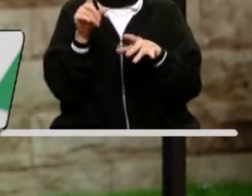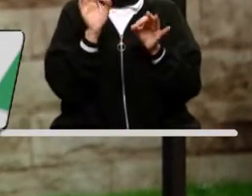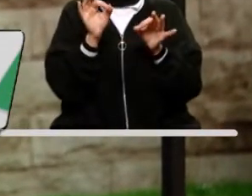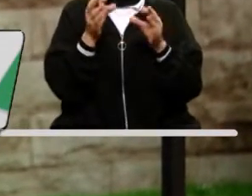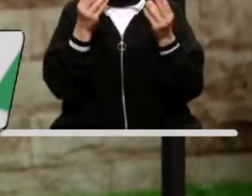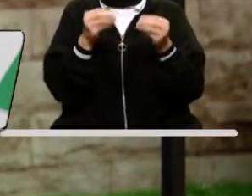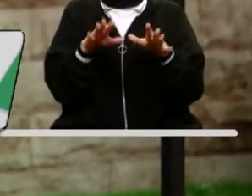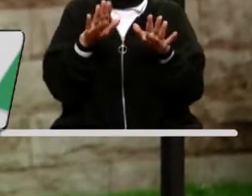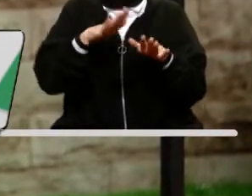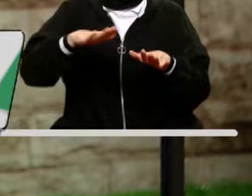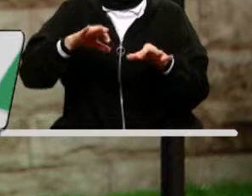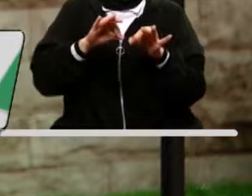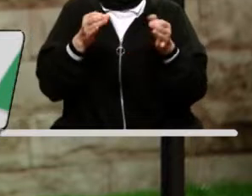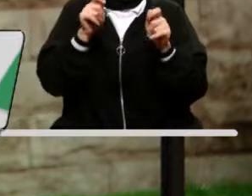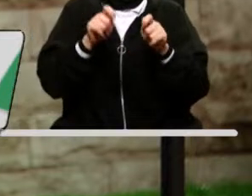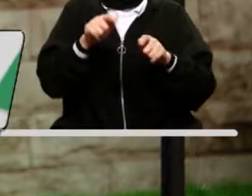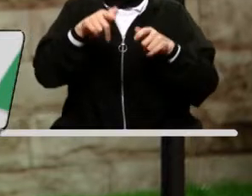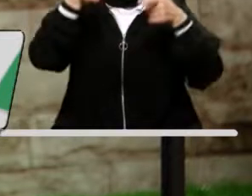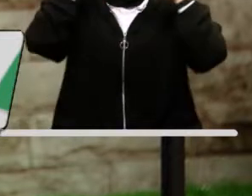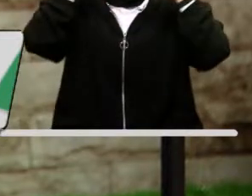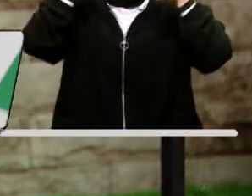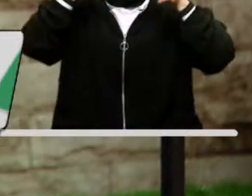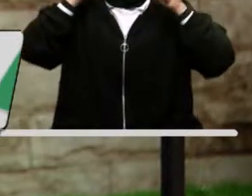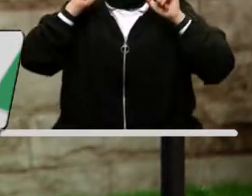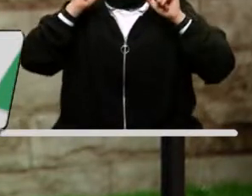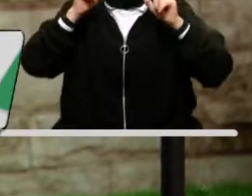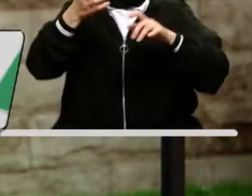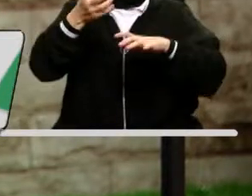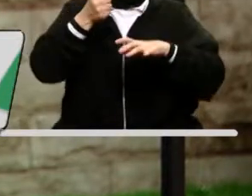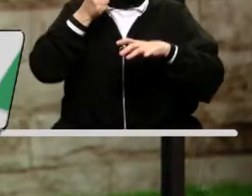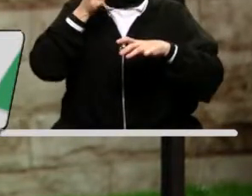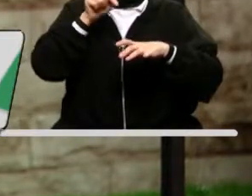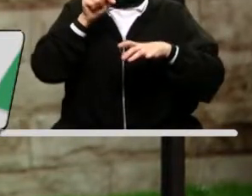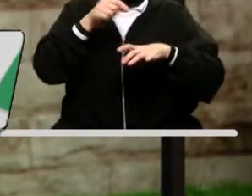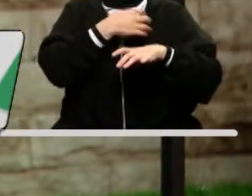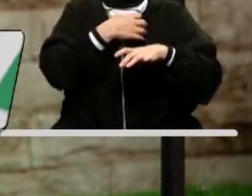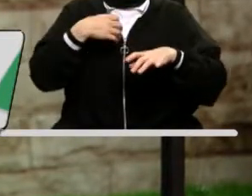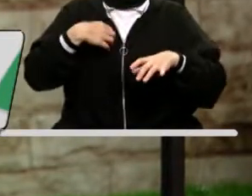alıp onu yerine getirecek bir donanıma sahip olmak için anne baba görevlerini. Ama